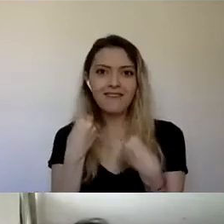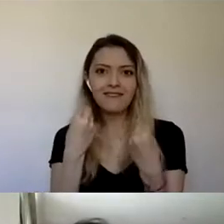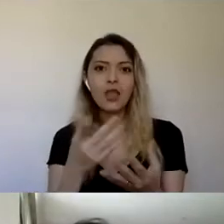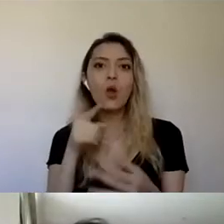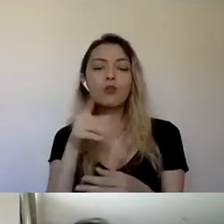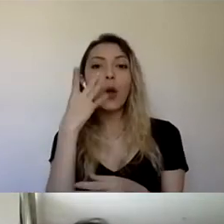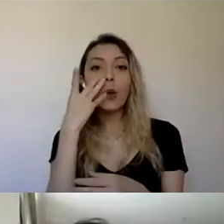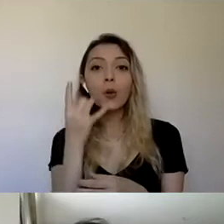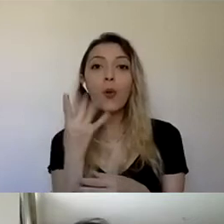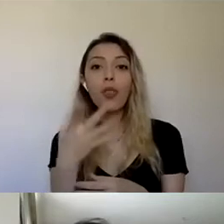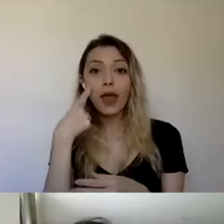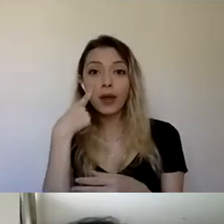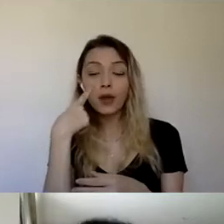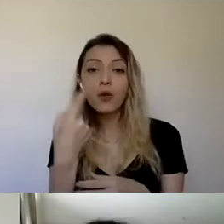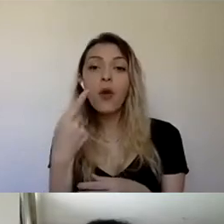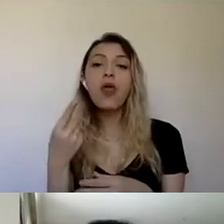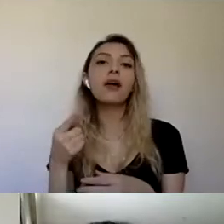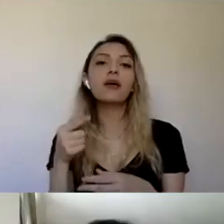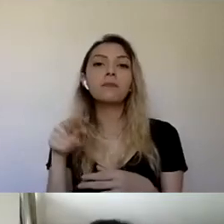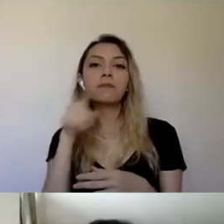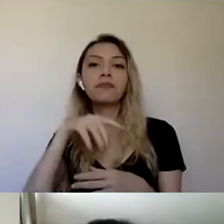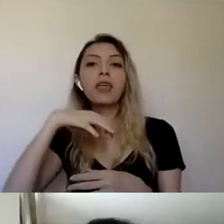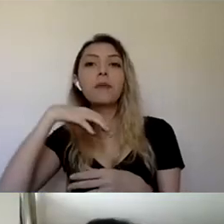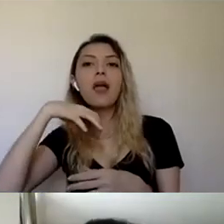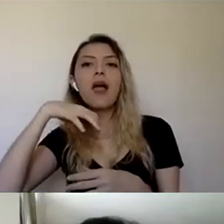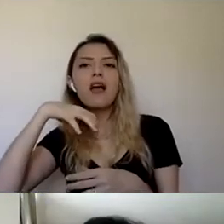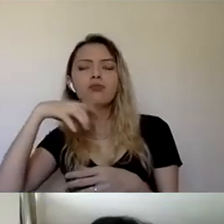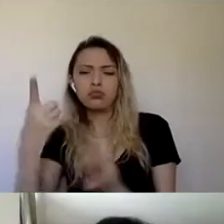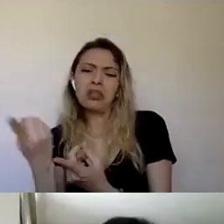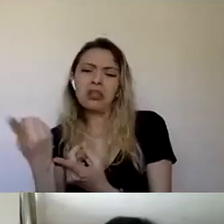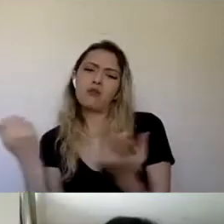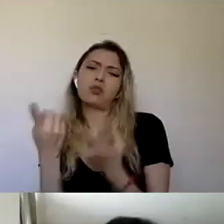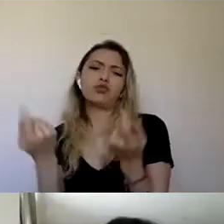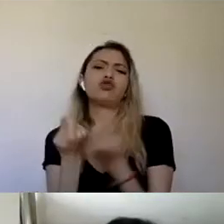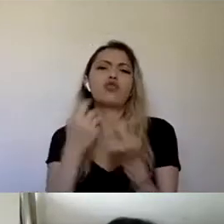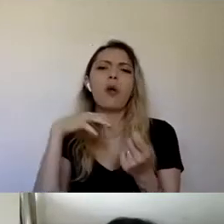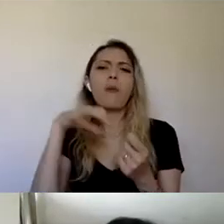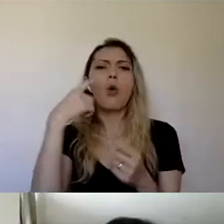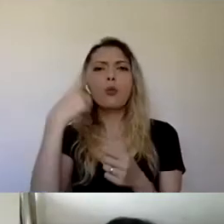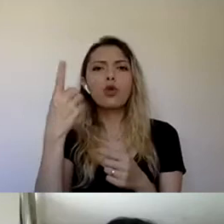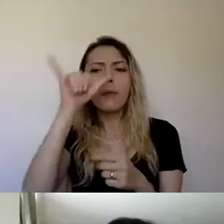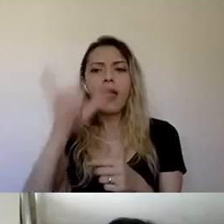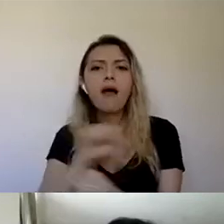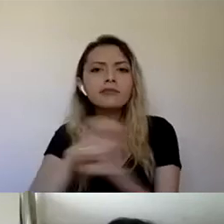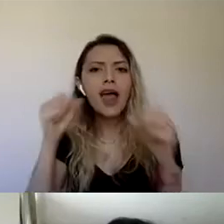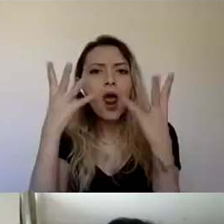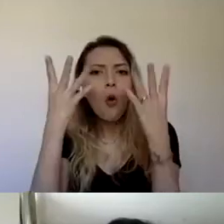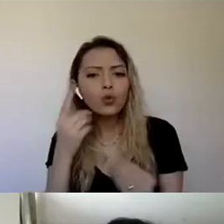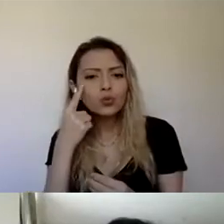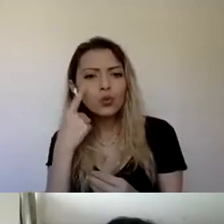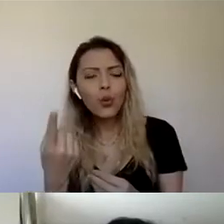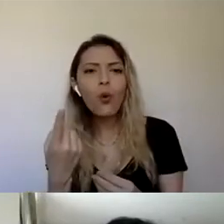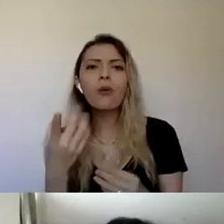aslında bu alanda bir icraat olmadığını, bir hak ihlali olduğunu ya da en azından